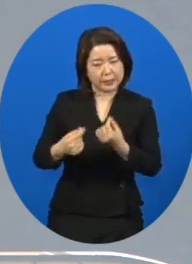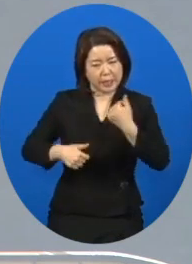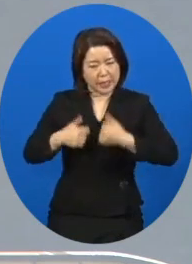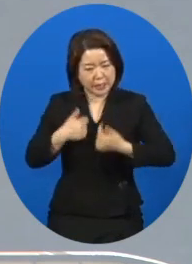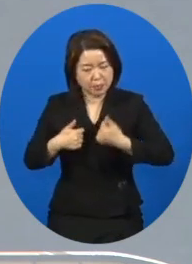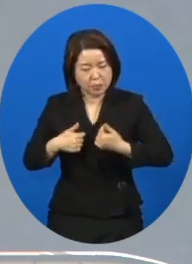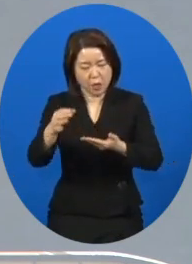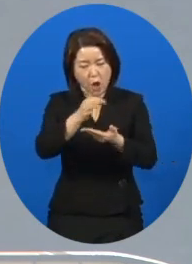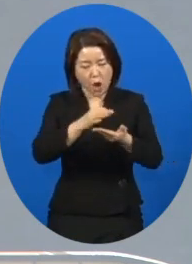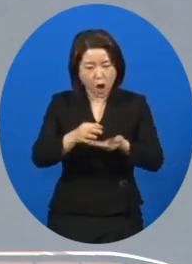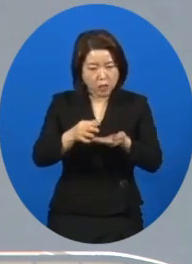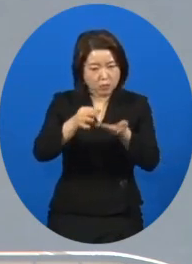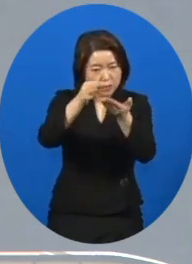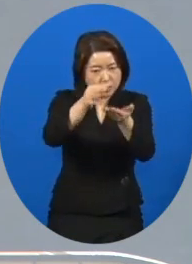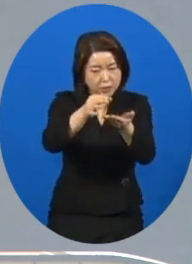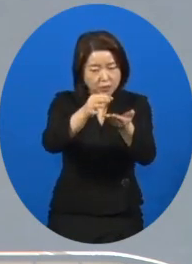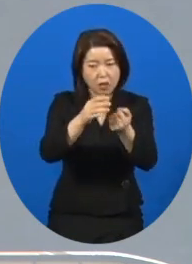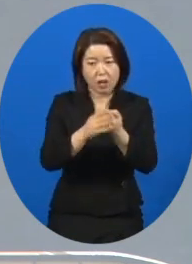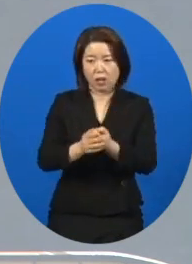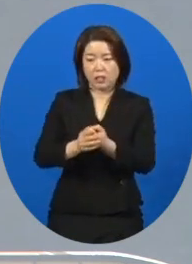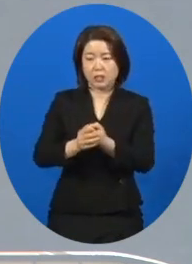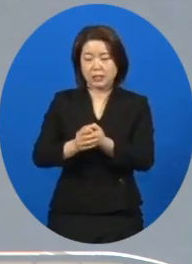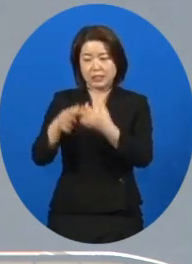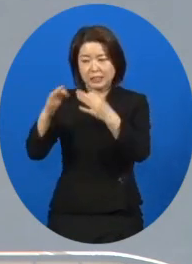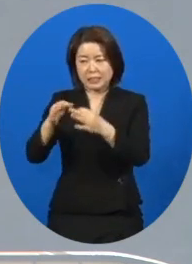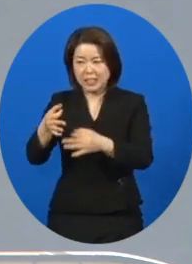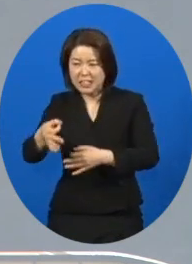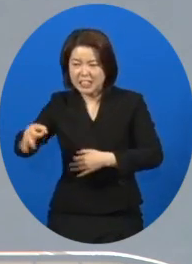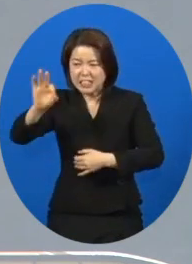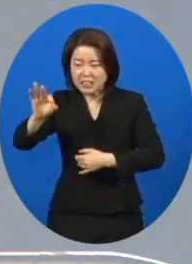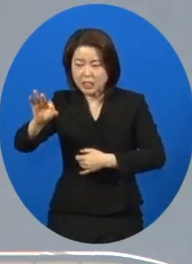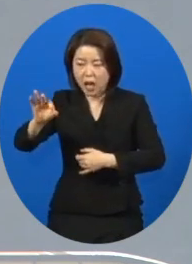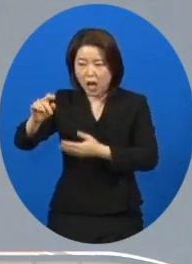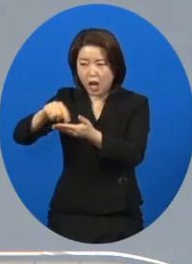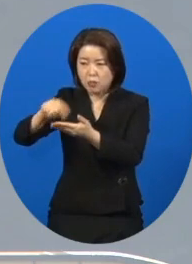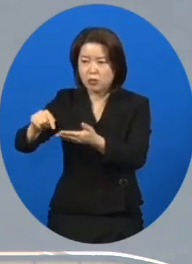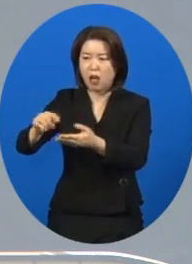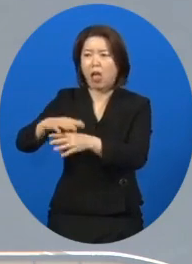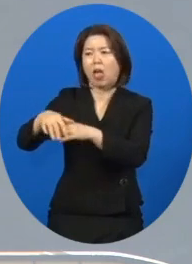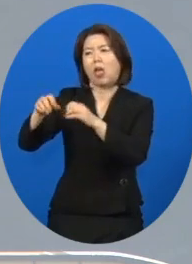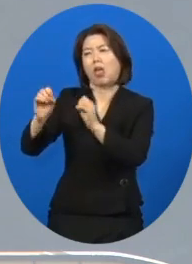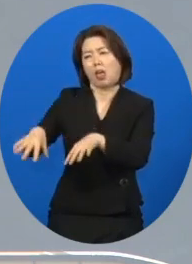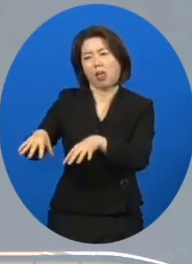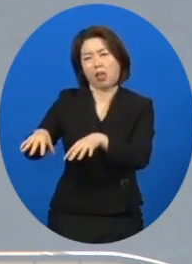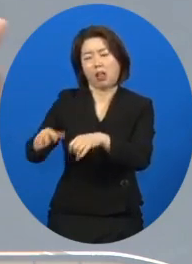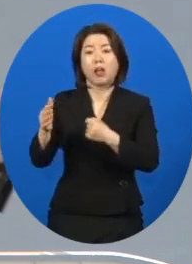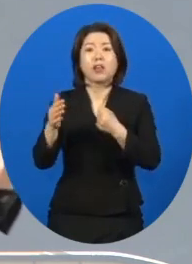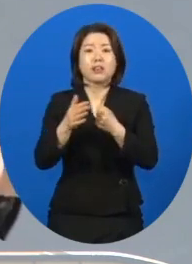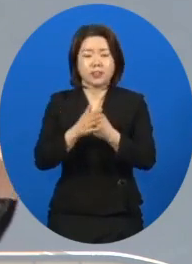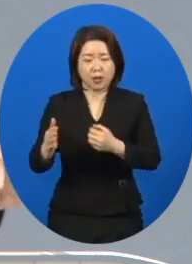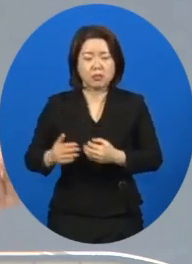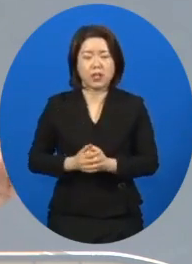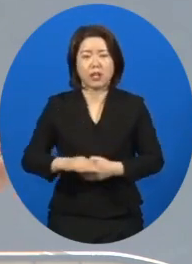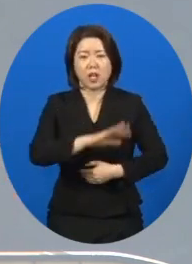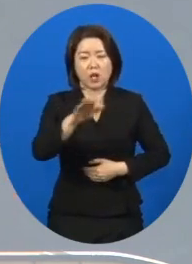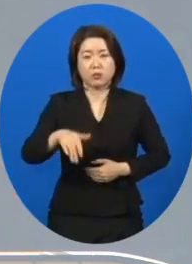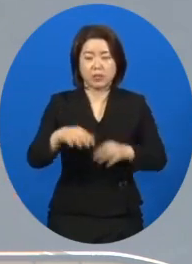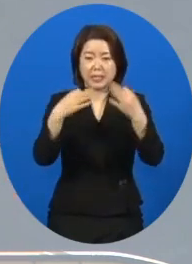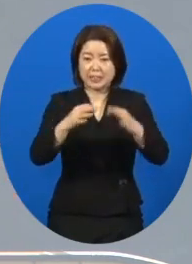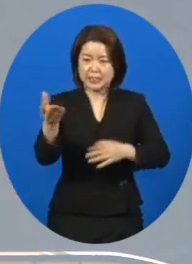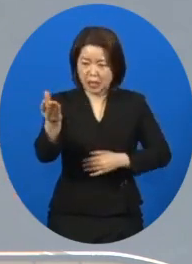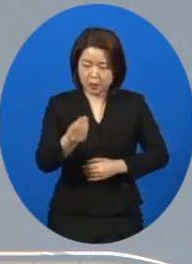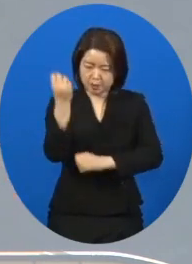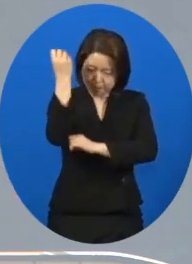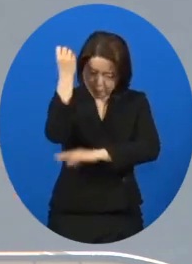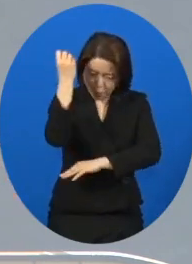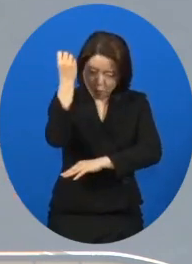헌금한 성도들의 헌금을 이자 갚는 데 쓰는 일은 얼마나 허탈합니까? 그래서 우리 은행 융자